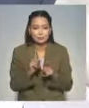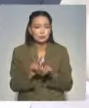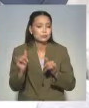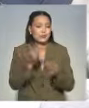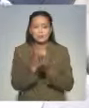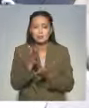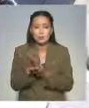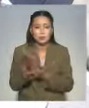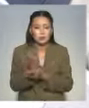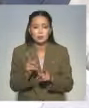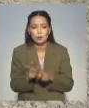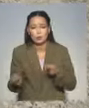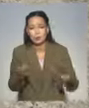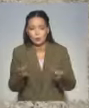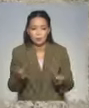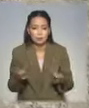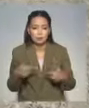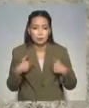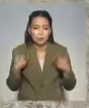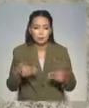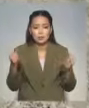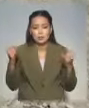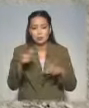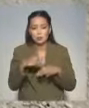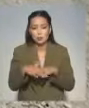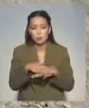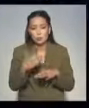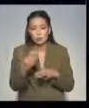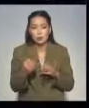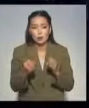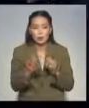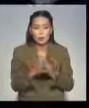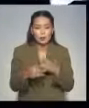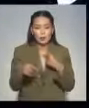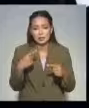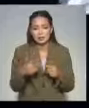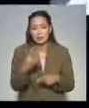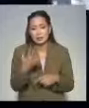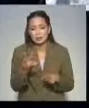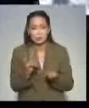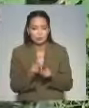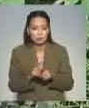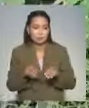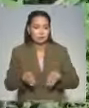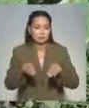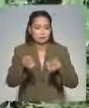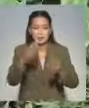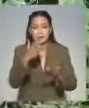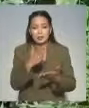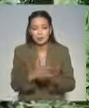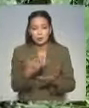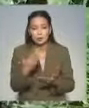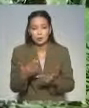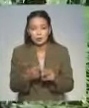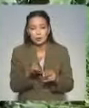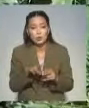қалмады. Әдемілеп шығарып салады. Жиналған шаруалардың кемінде 10 гектар, кейбірінде 40 гектарда егістік алқабы бар. Суармалы